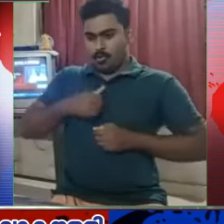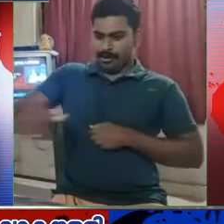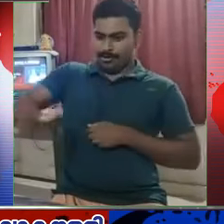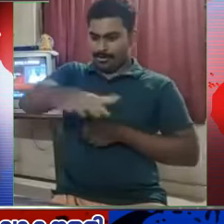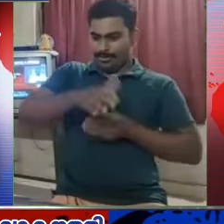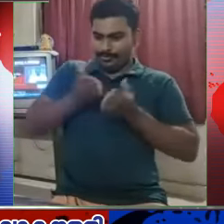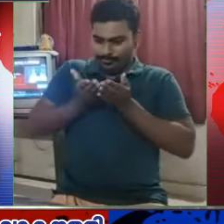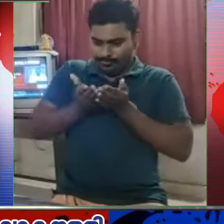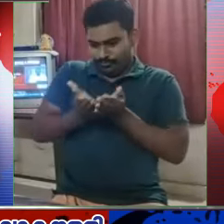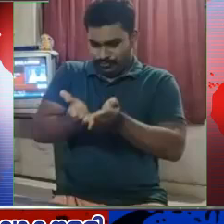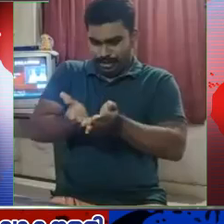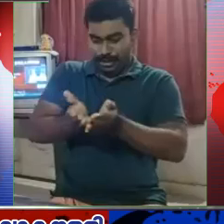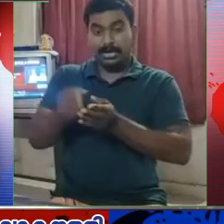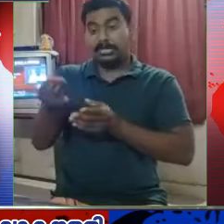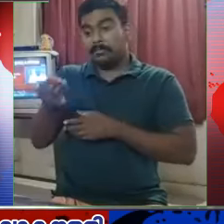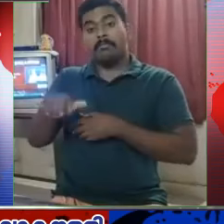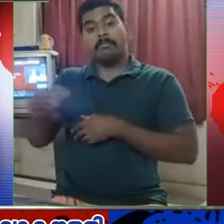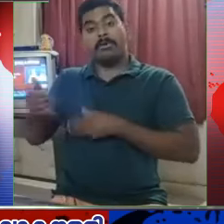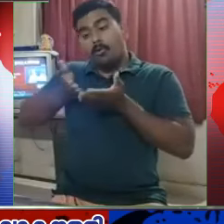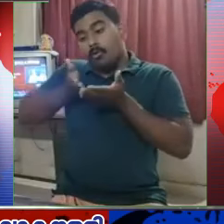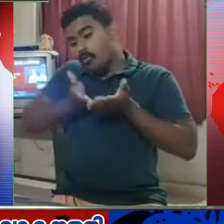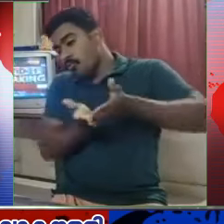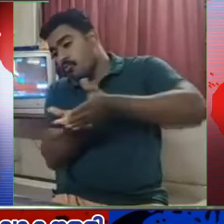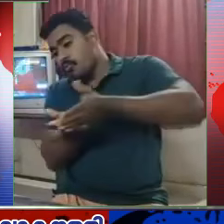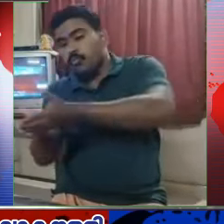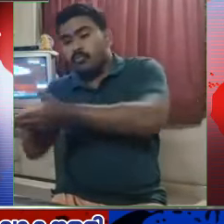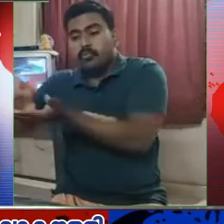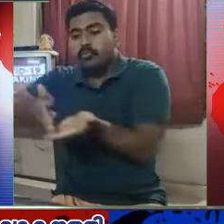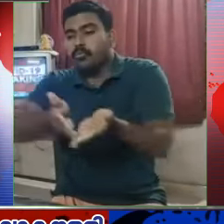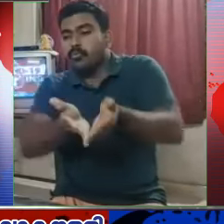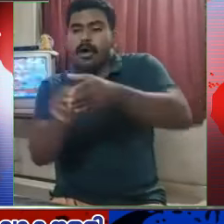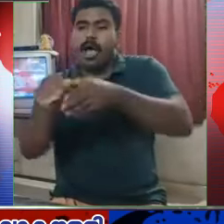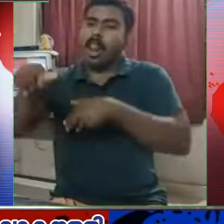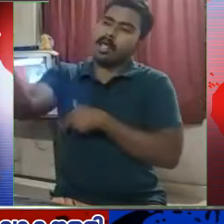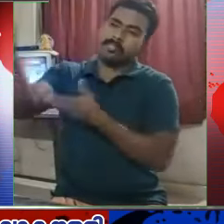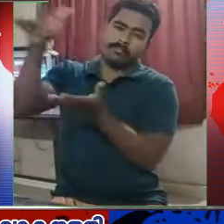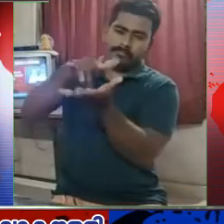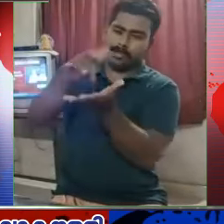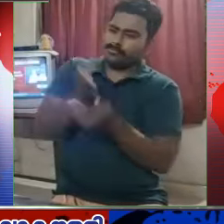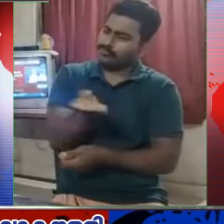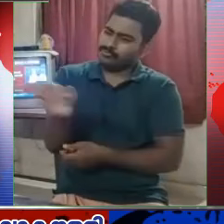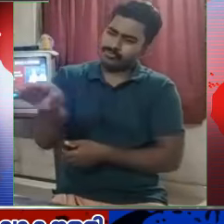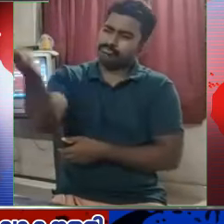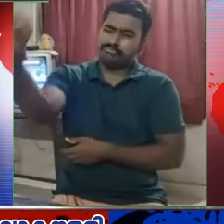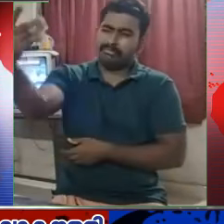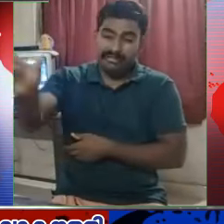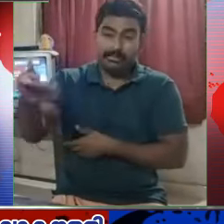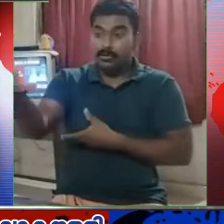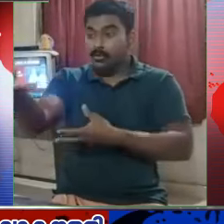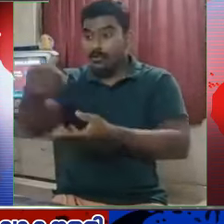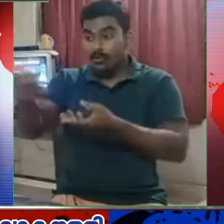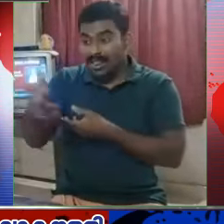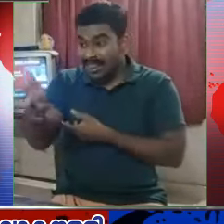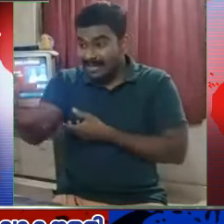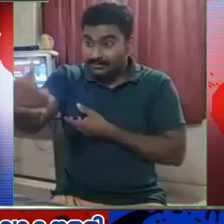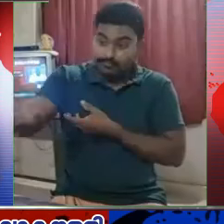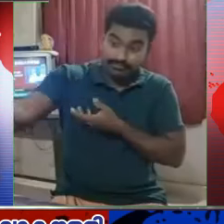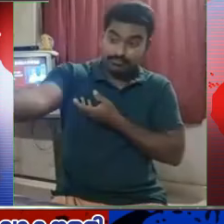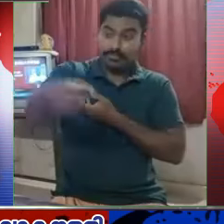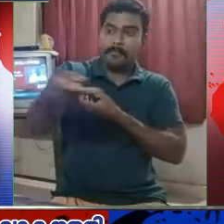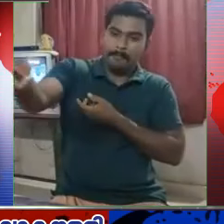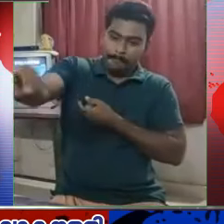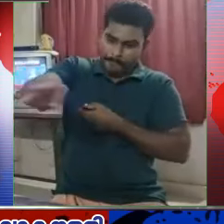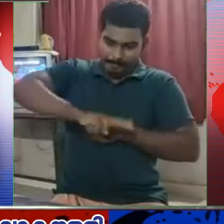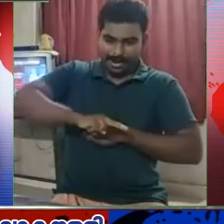സന്നദ്ധ പ്രവർത്തകർ, പോലീസ്, ഫയർഫോഴ്സ് സംവിധാനങ്ങൾ ഇതിലൂടെയെല്ലാം നടപടികൾ സ്വീകരിക്കും.